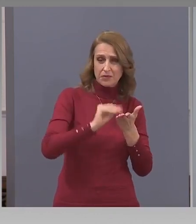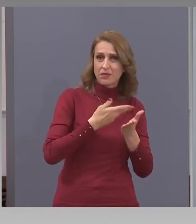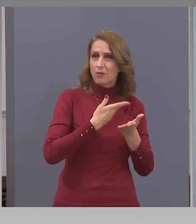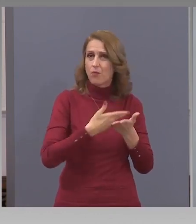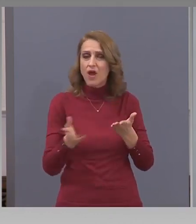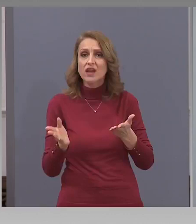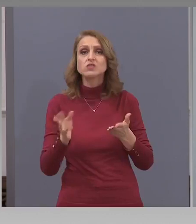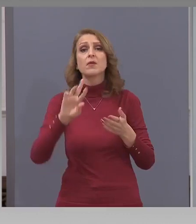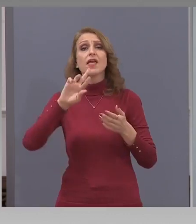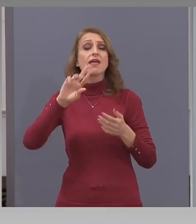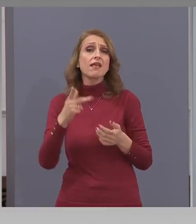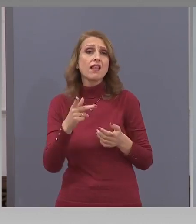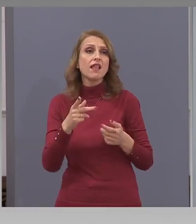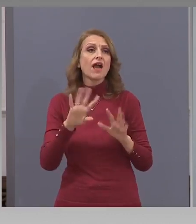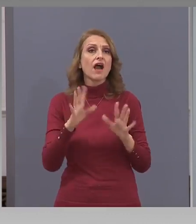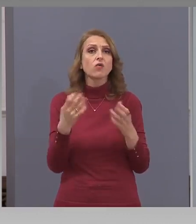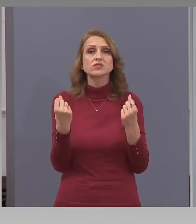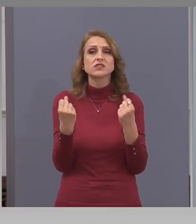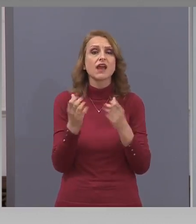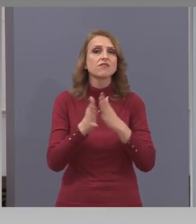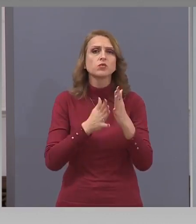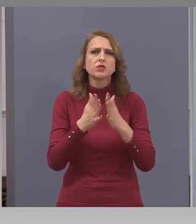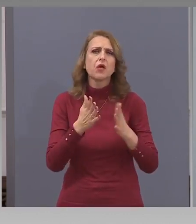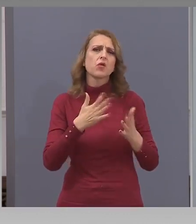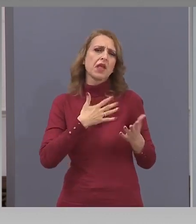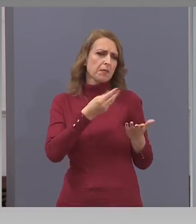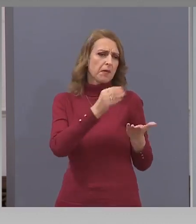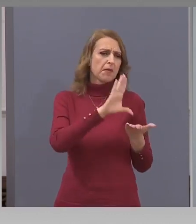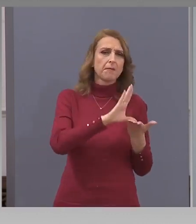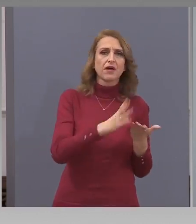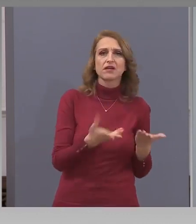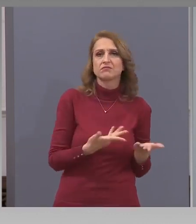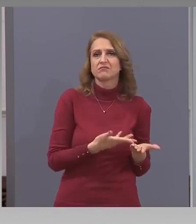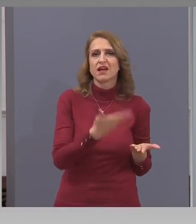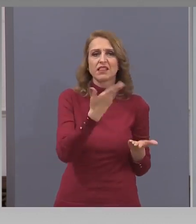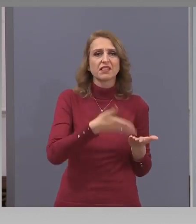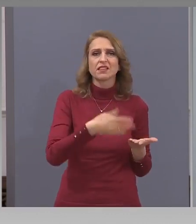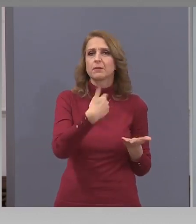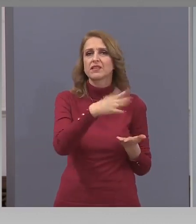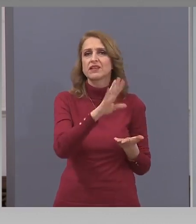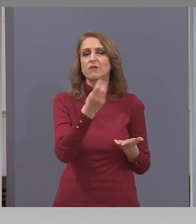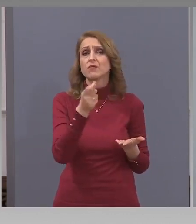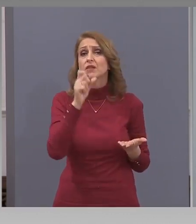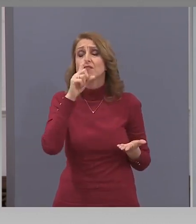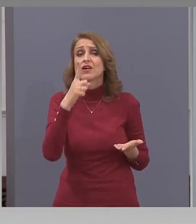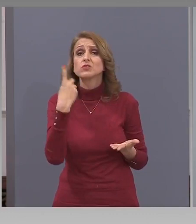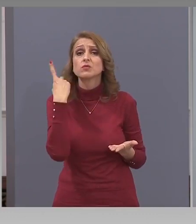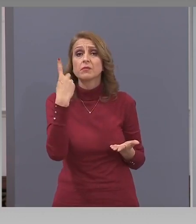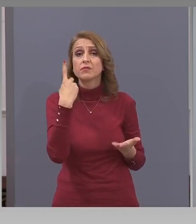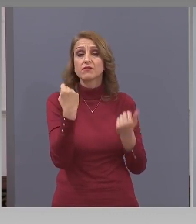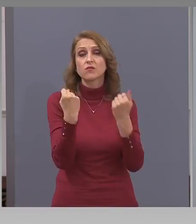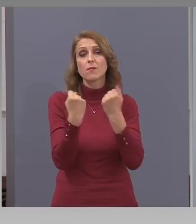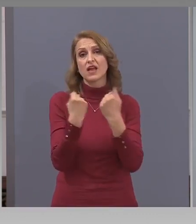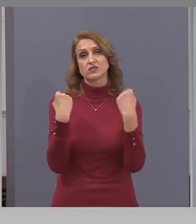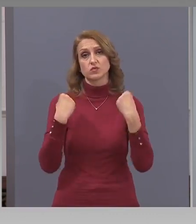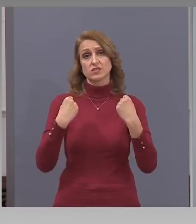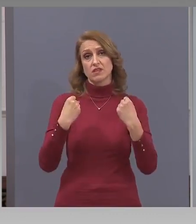здравето на хората? Те и парите после за нищо не струват. На първо место здравето на